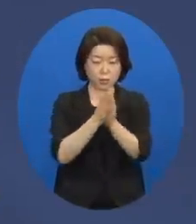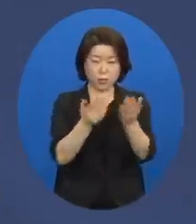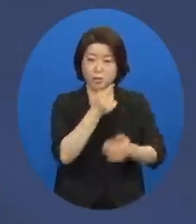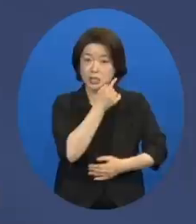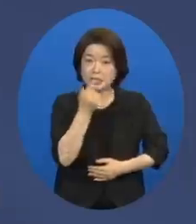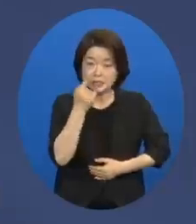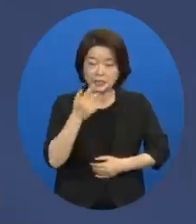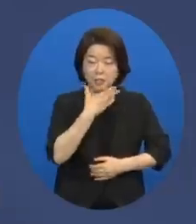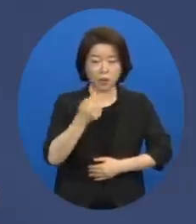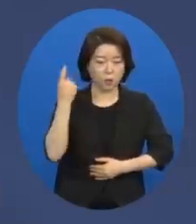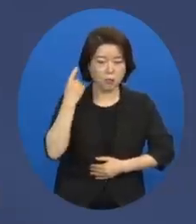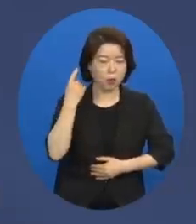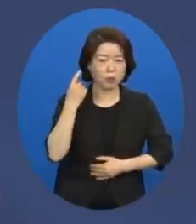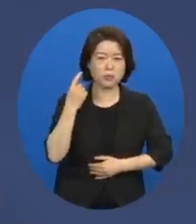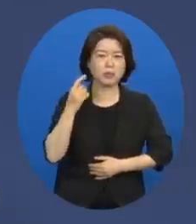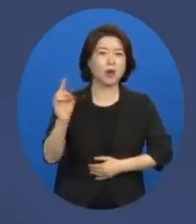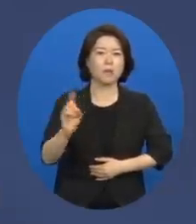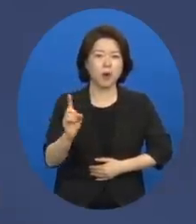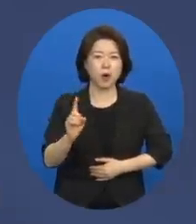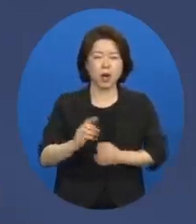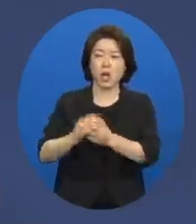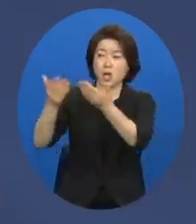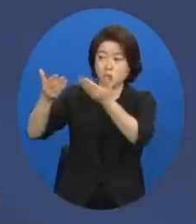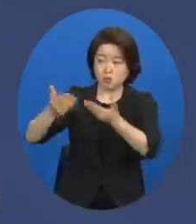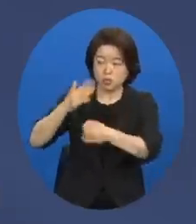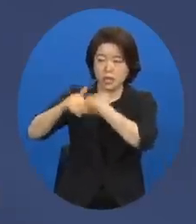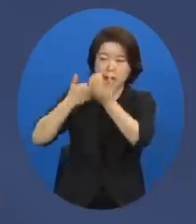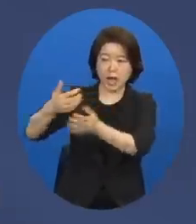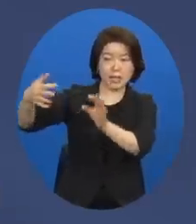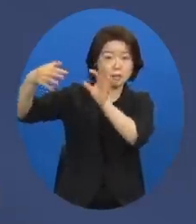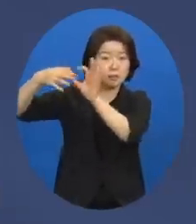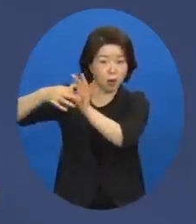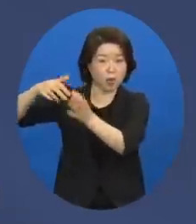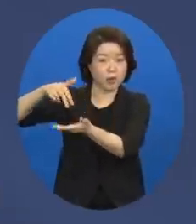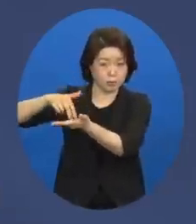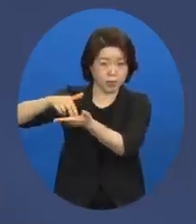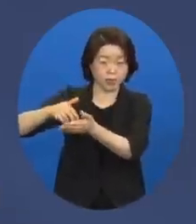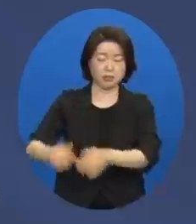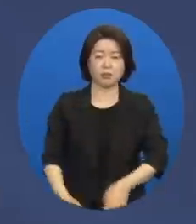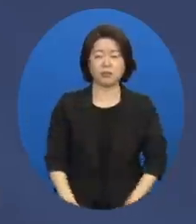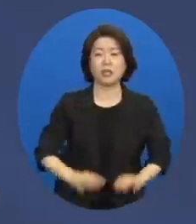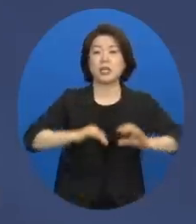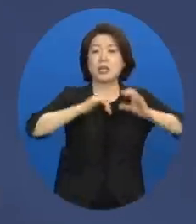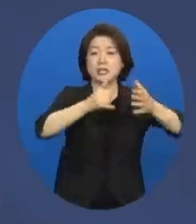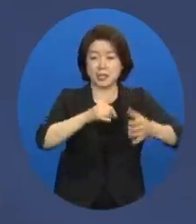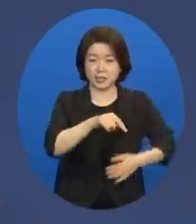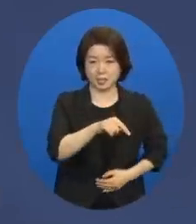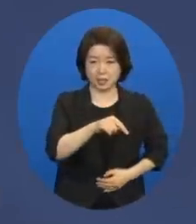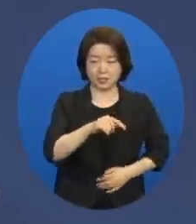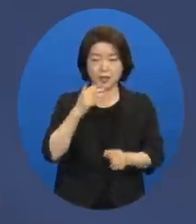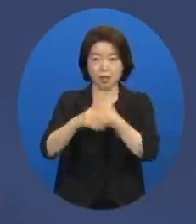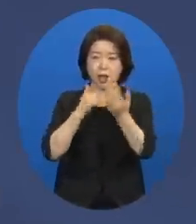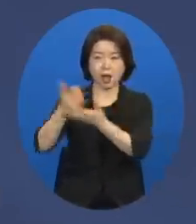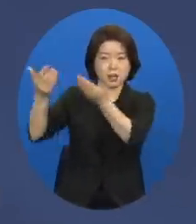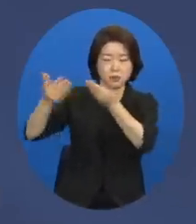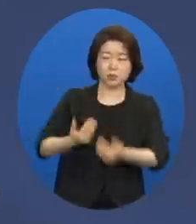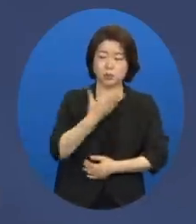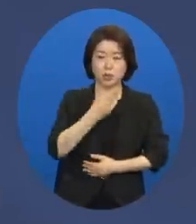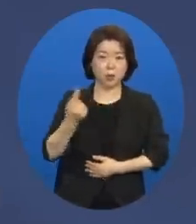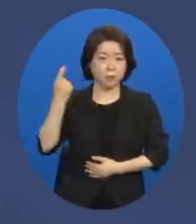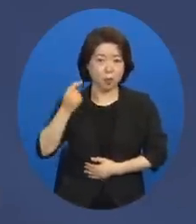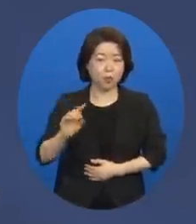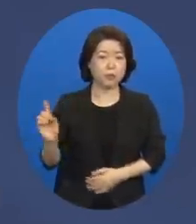복음은 더할 것 없이 주시는 하나님 편에서 세상에 하나님께서 주시는 복음이